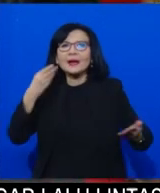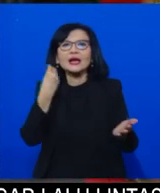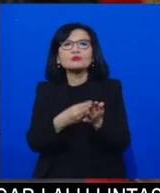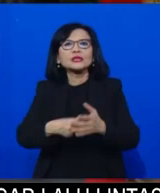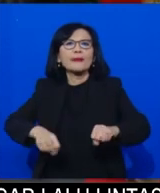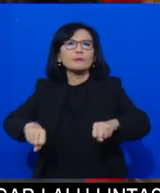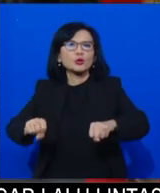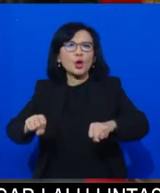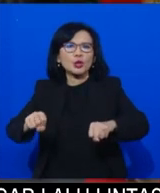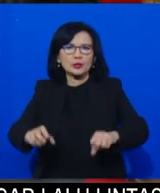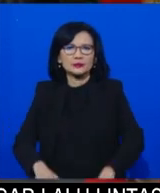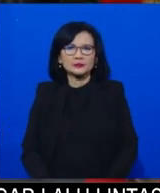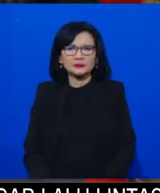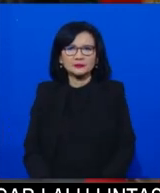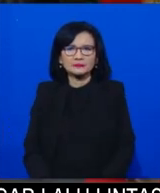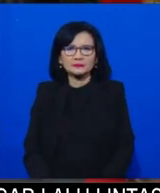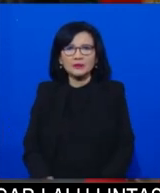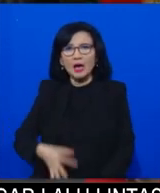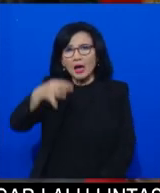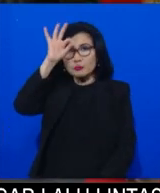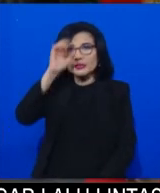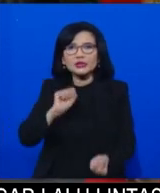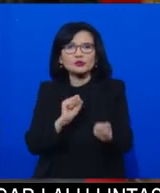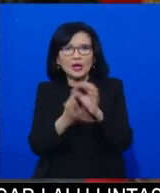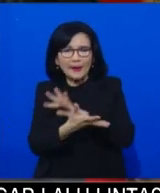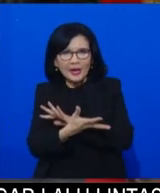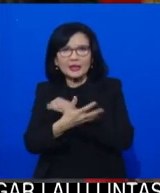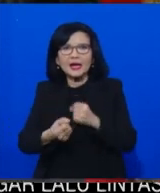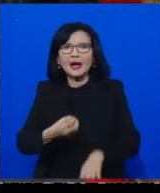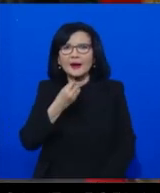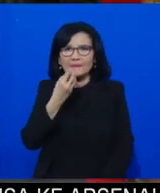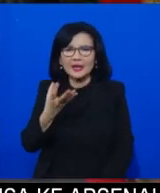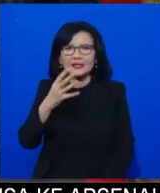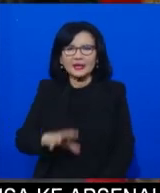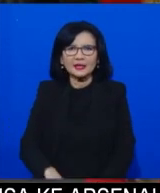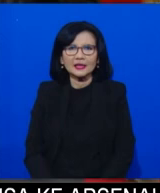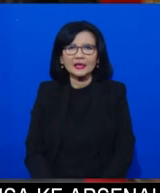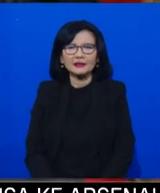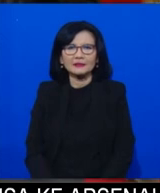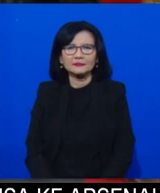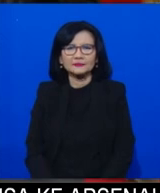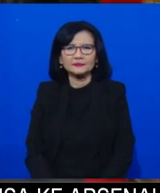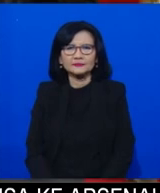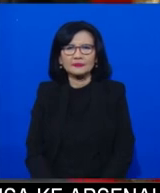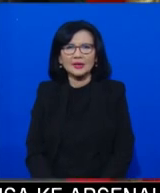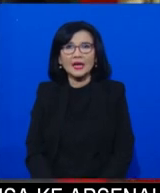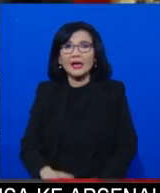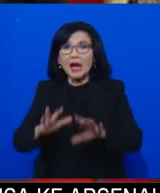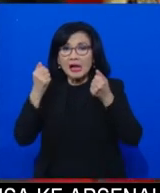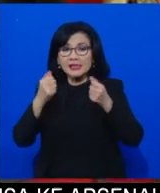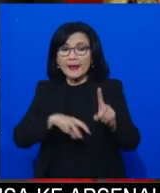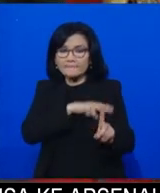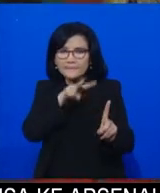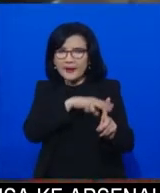yang digunakan. Kasih Humas Polrestabes Surabaya AKP Haryoko Widi Selasa siang mengatakan, dari hasil pemeriksaan